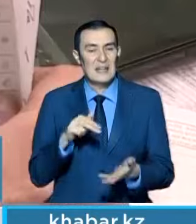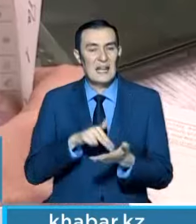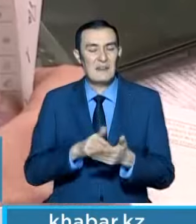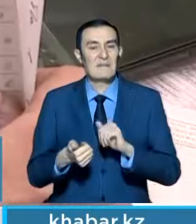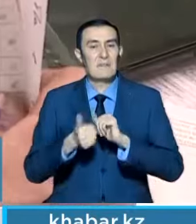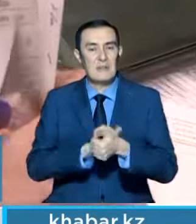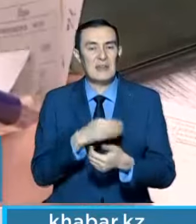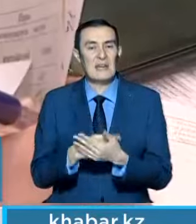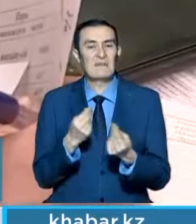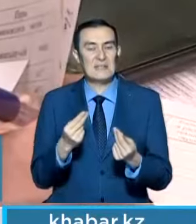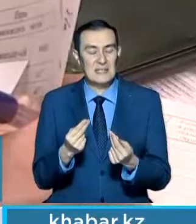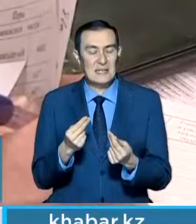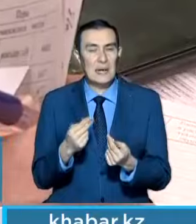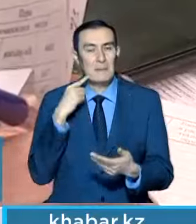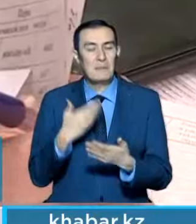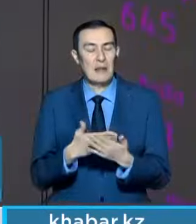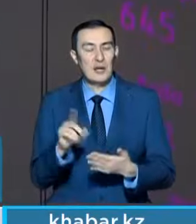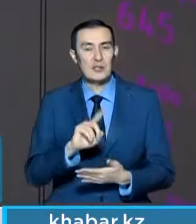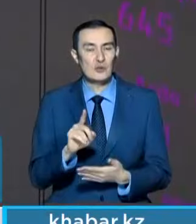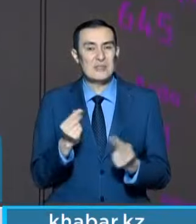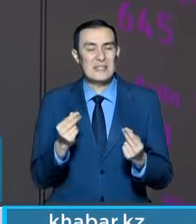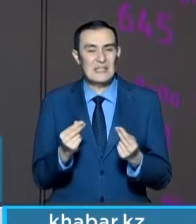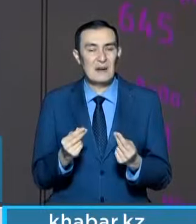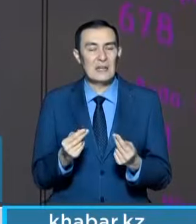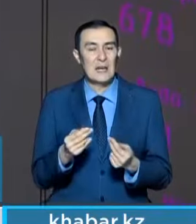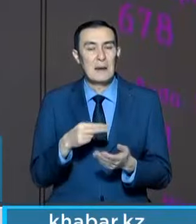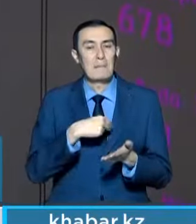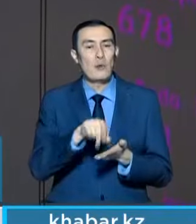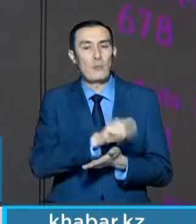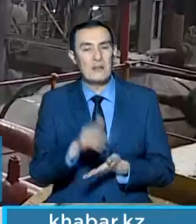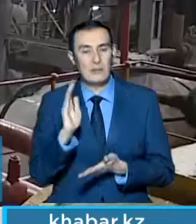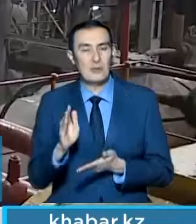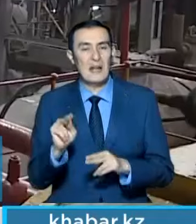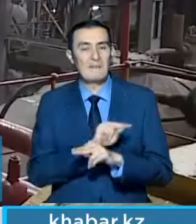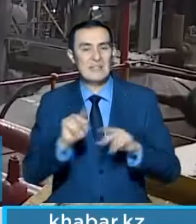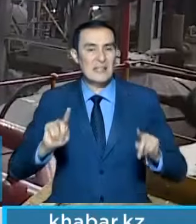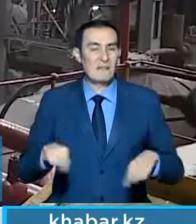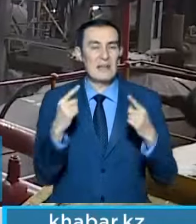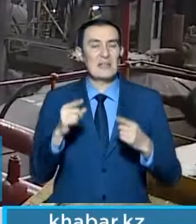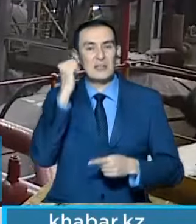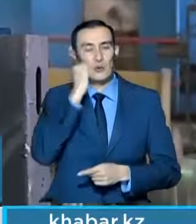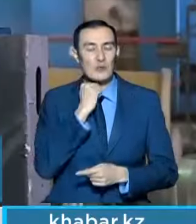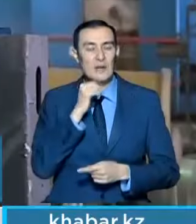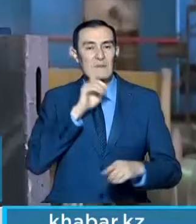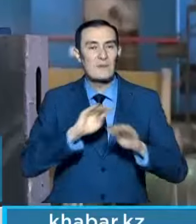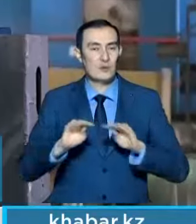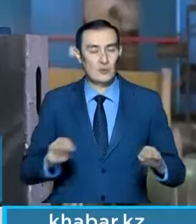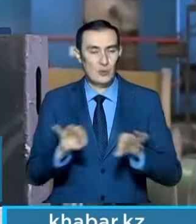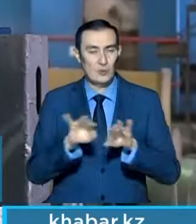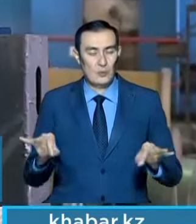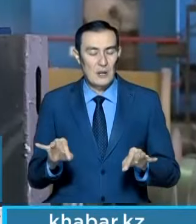в обмен на инвестиции. Предполагается, что средства от потребителей пойдут на восстановление изношенной